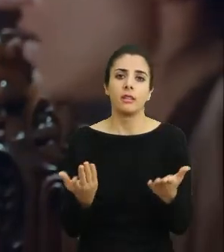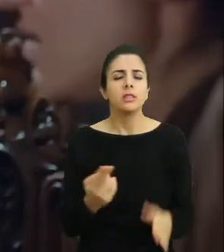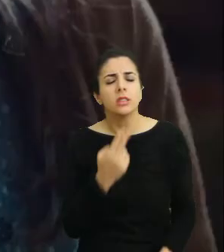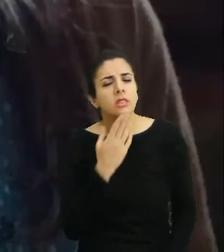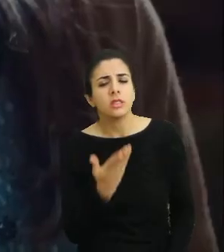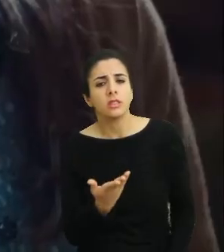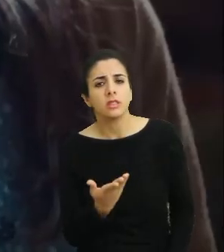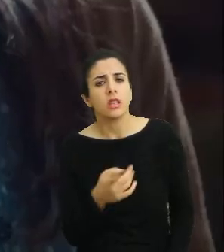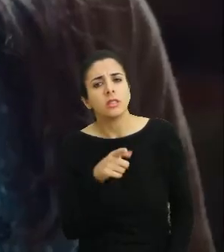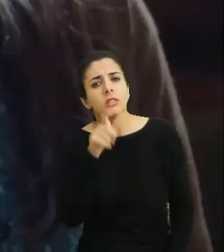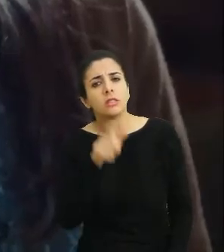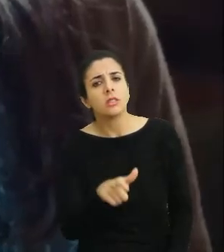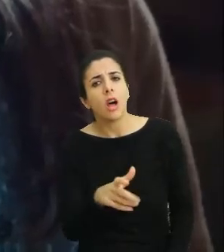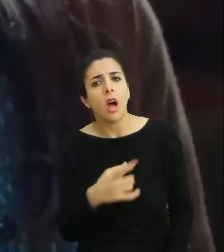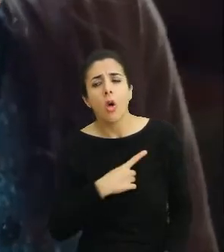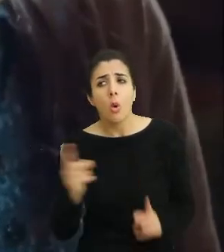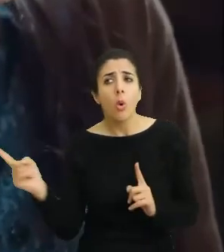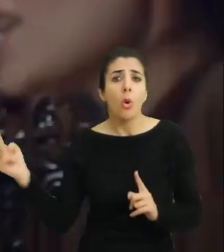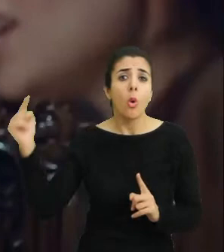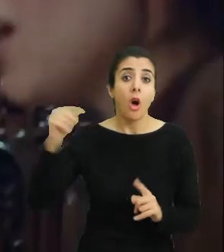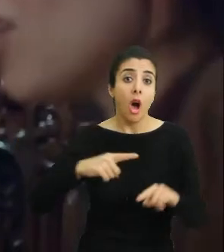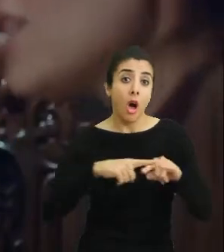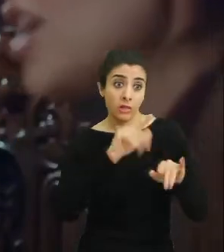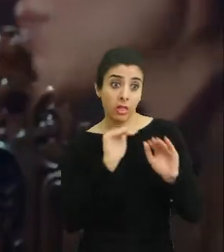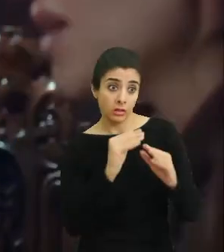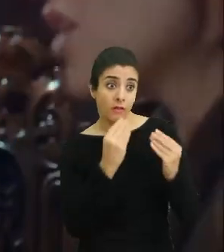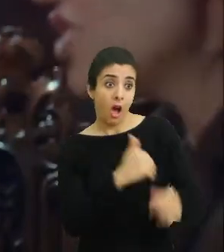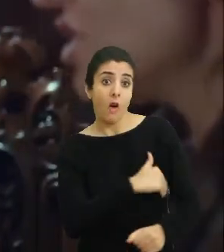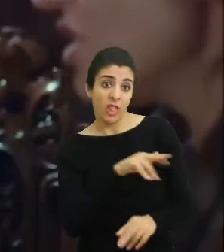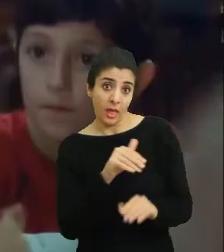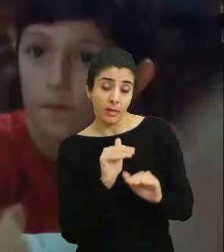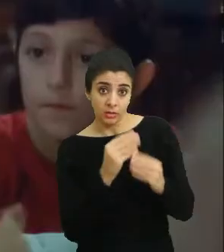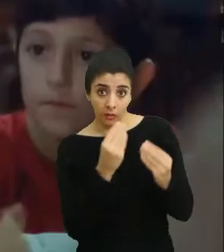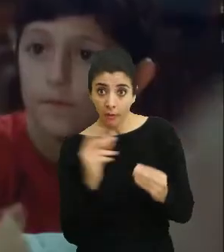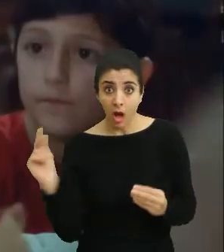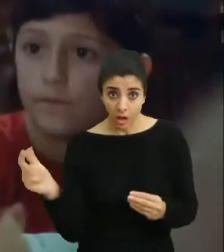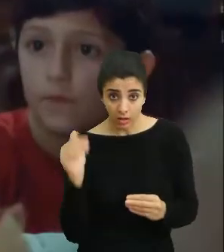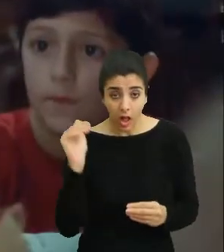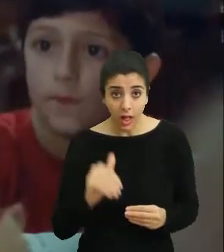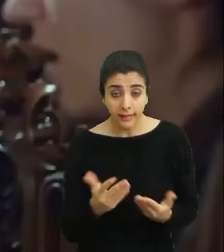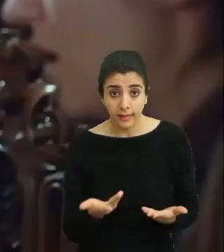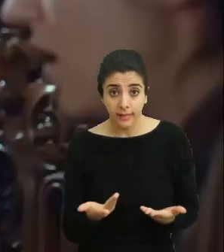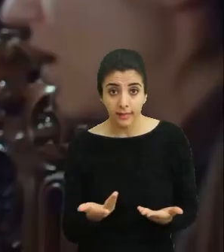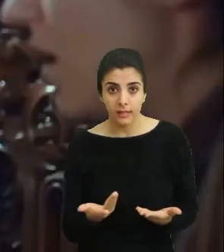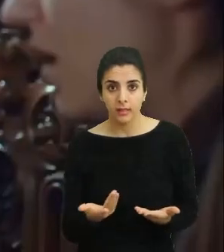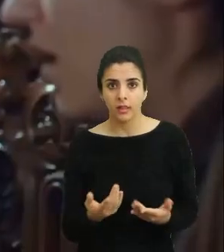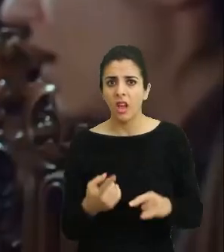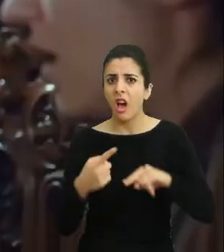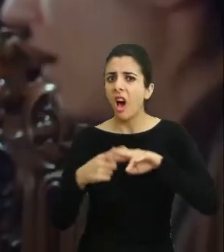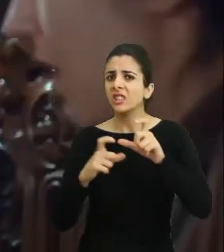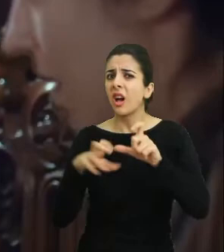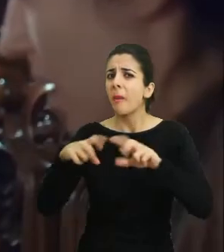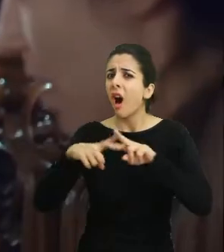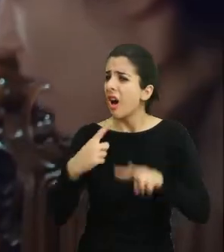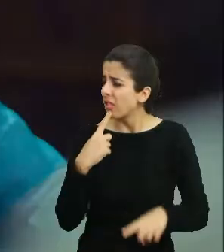Kız, sen oradan al buraya. Abi Hasan Ali avukatlık etmeye mi kaçtıydın yoksa haspa? Haspa da